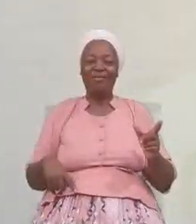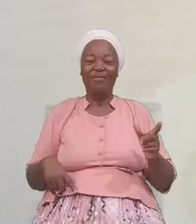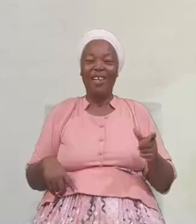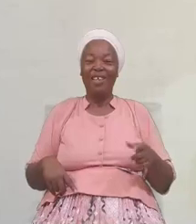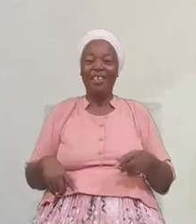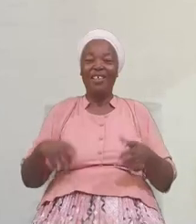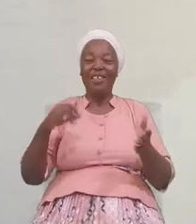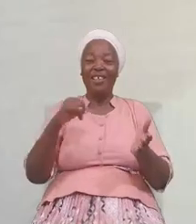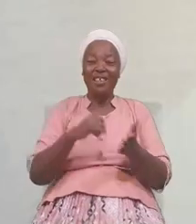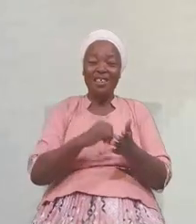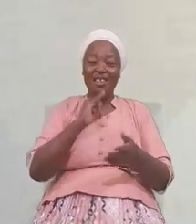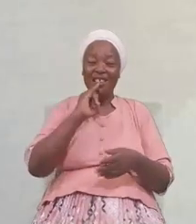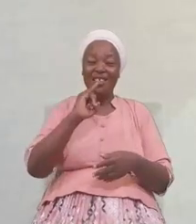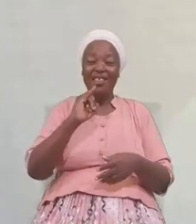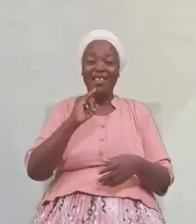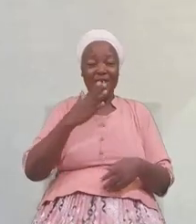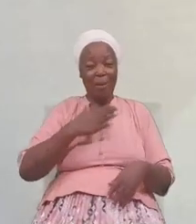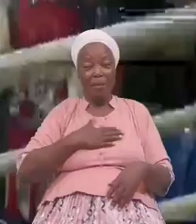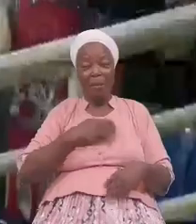C'est mon moment.